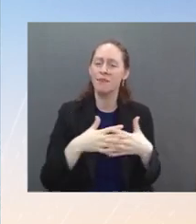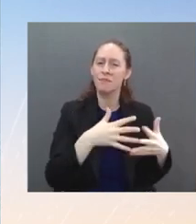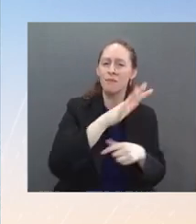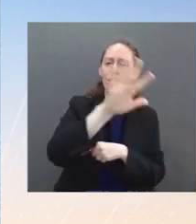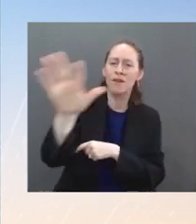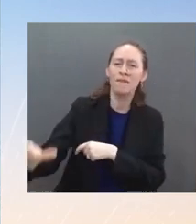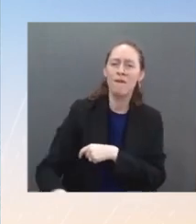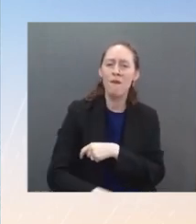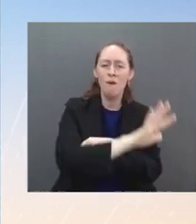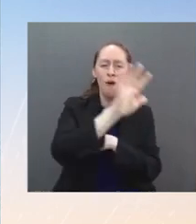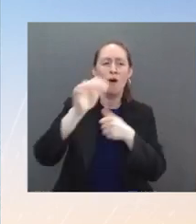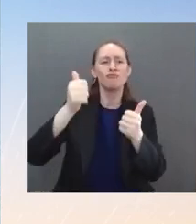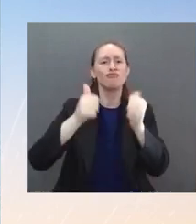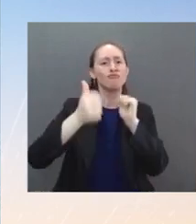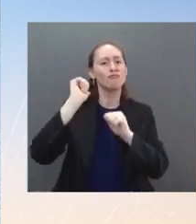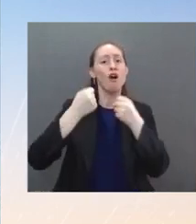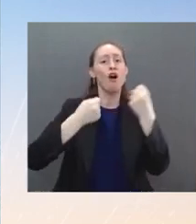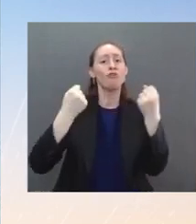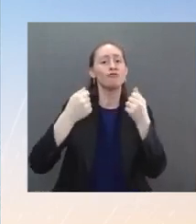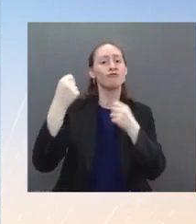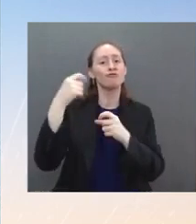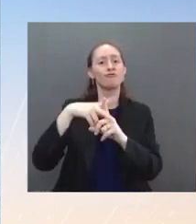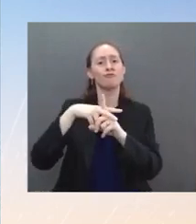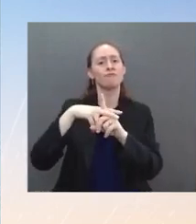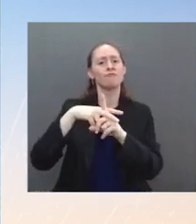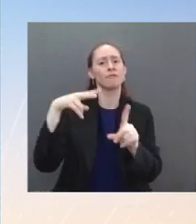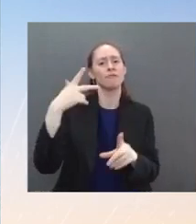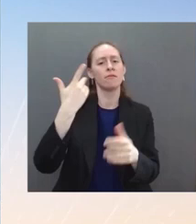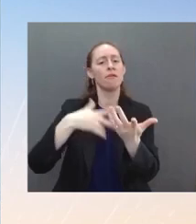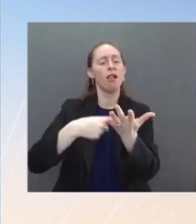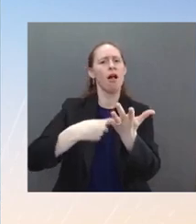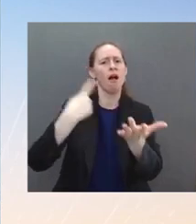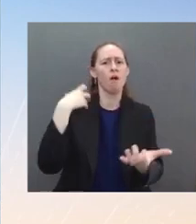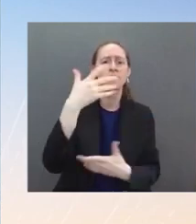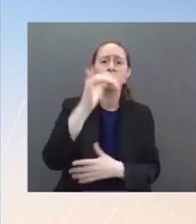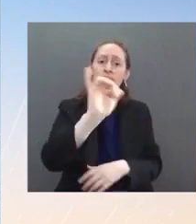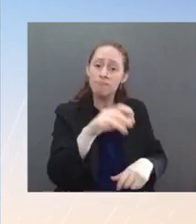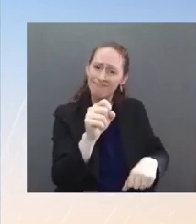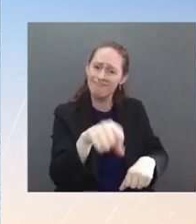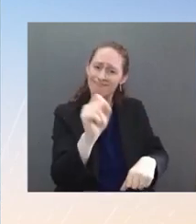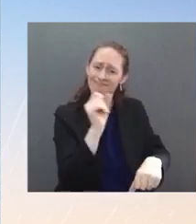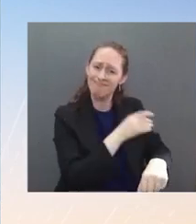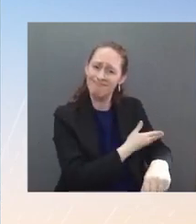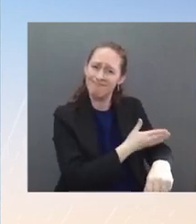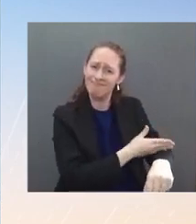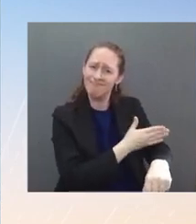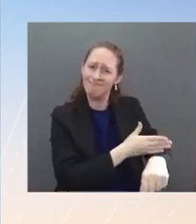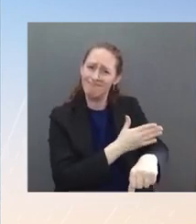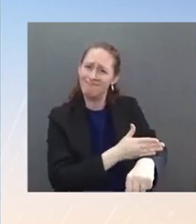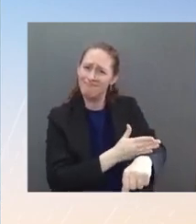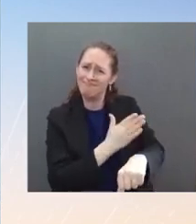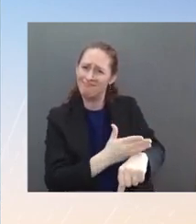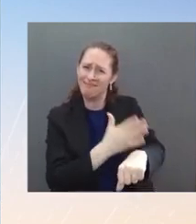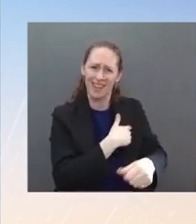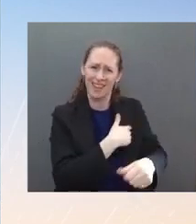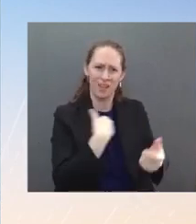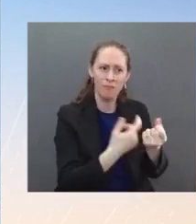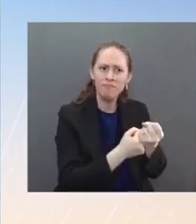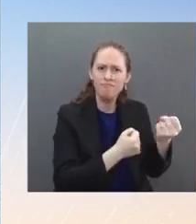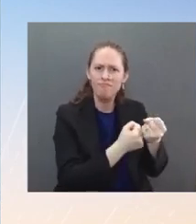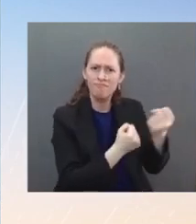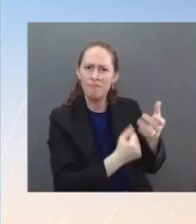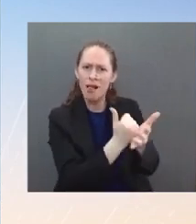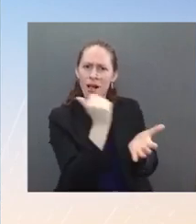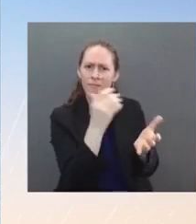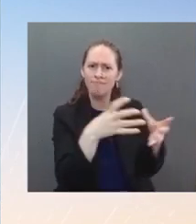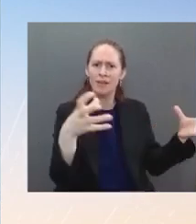họ vì mọi sự diễn ra không như mong đợi. Các binh sĩ đã bị lừa, được huấn luyện tồi và sau đó đến Ukraine